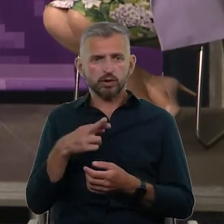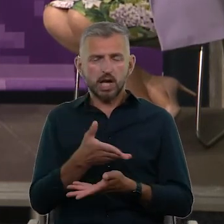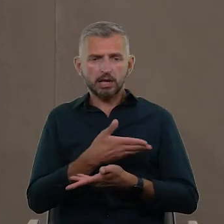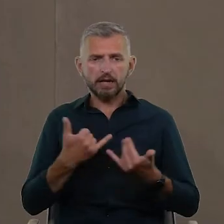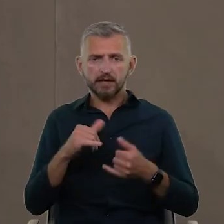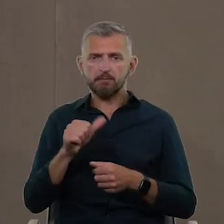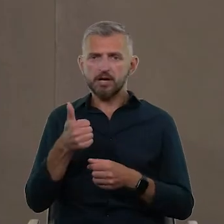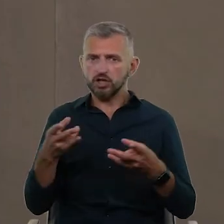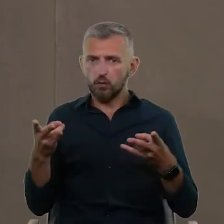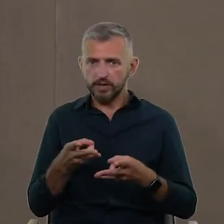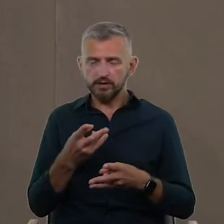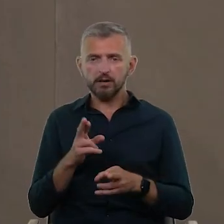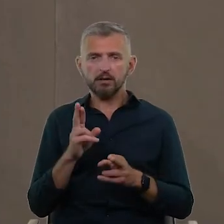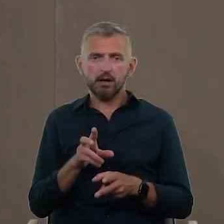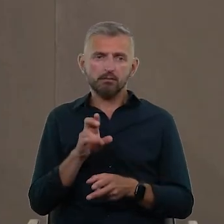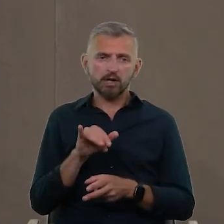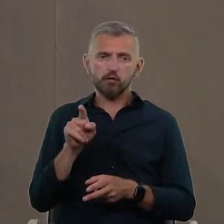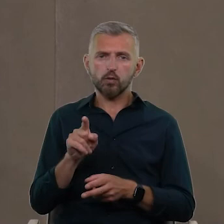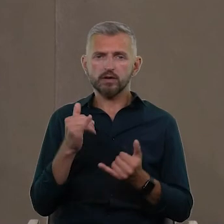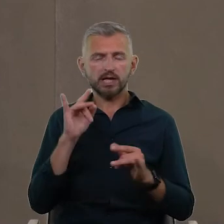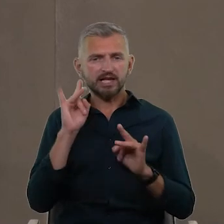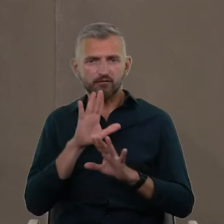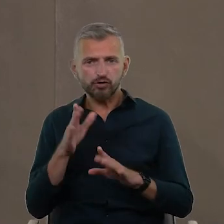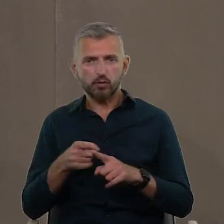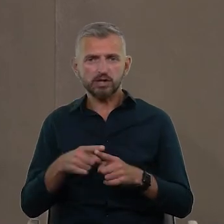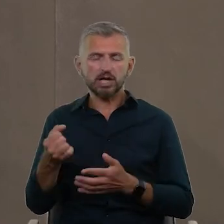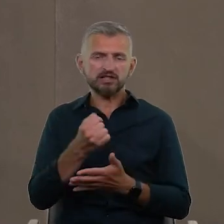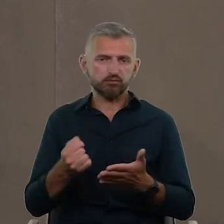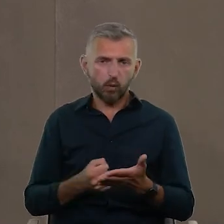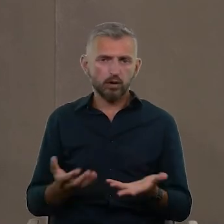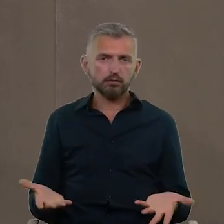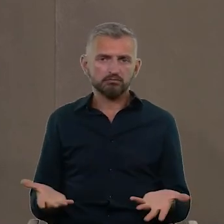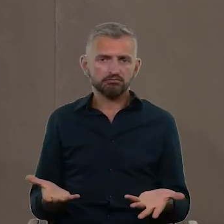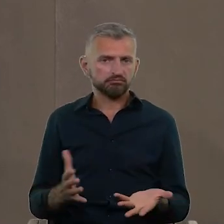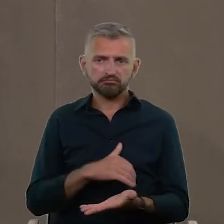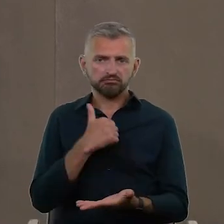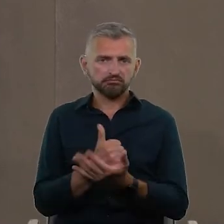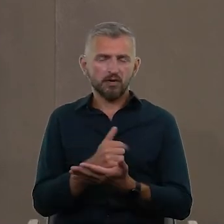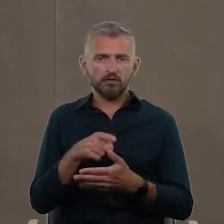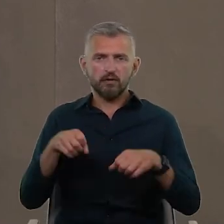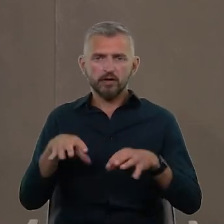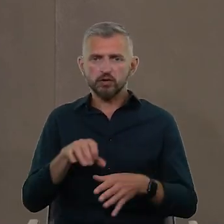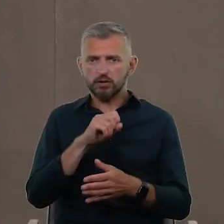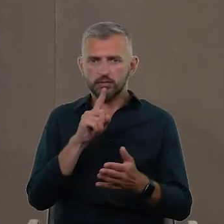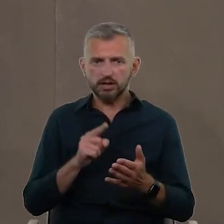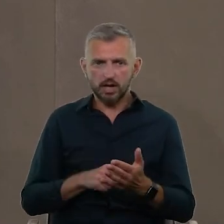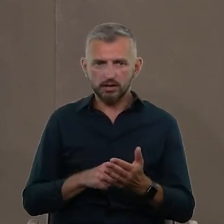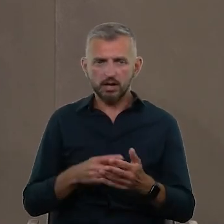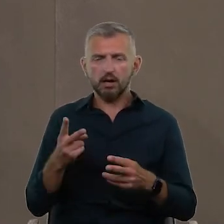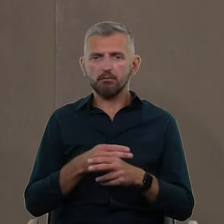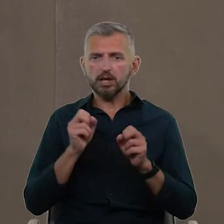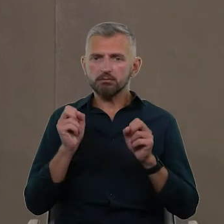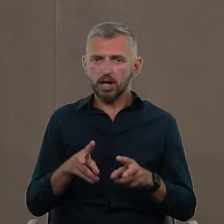зараз перша необхідність, як би воно зараз не звучало, але це зброя, тому що вона вирішує питання